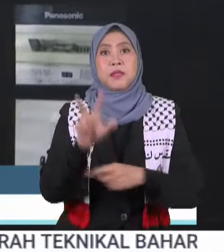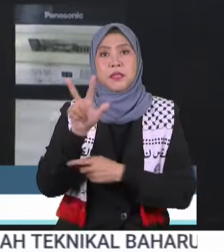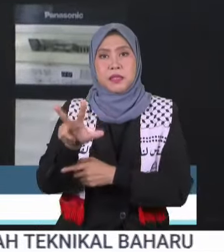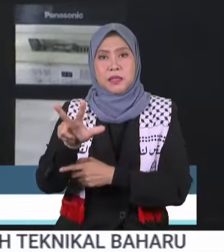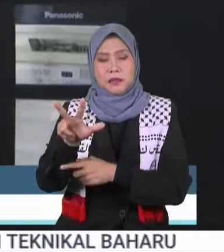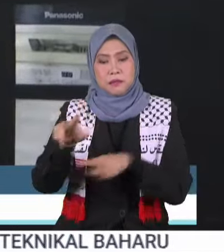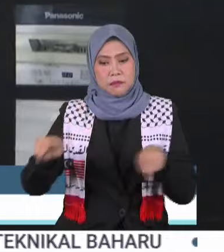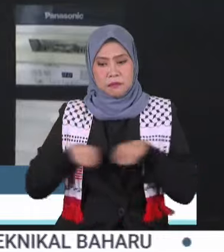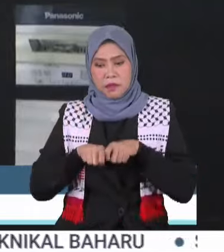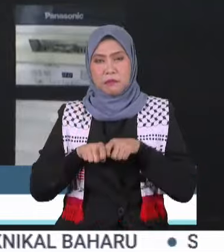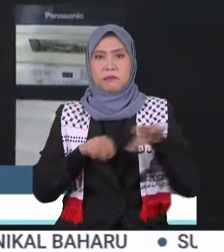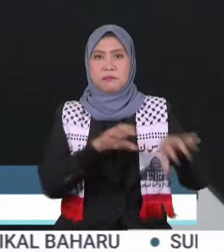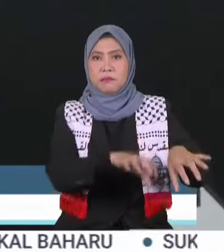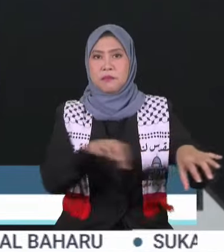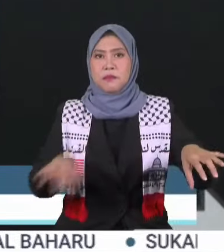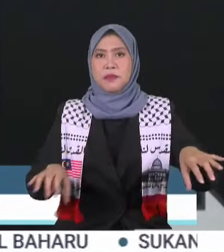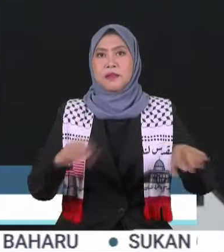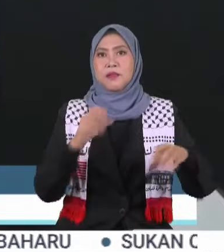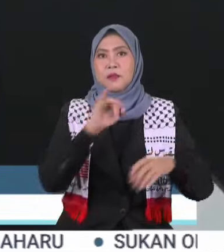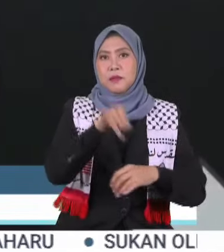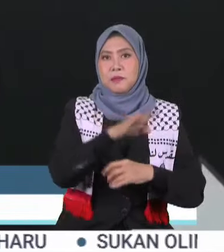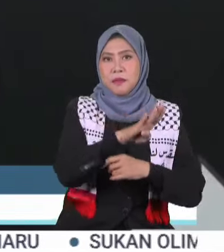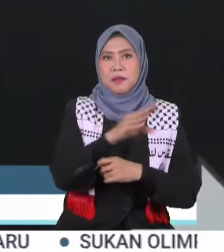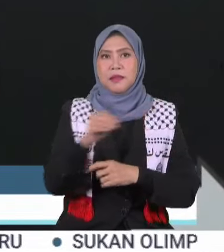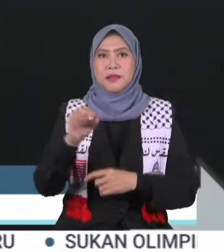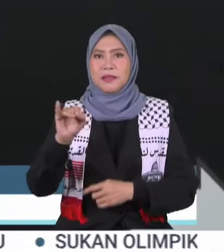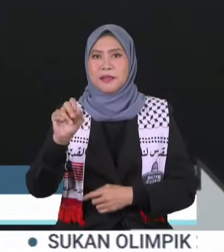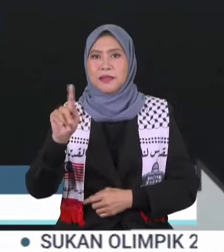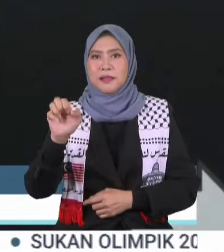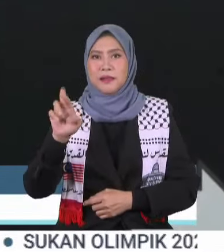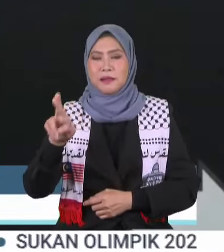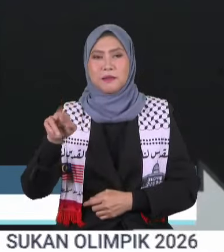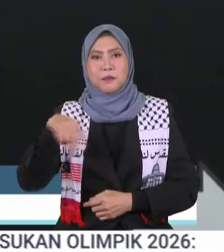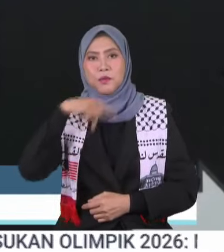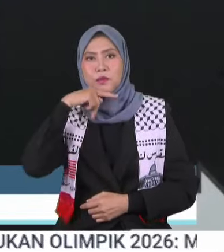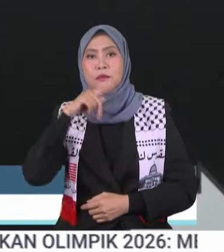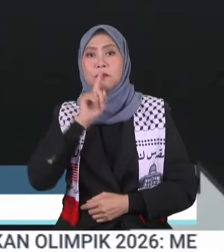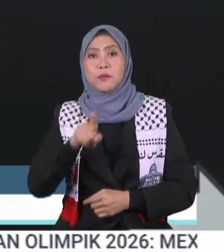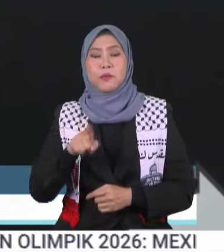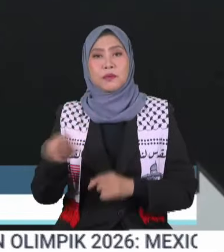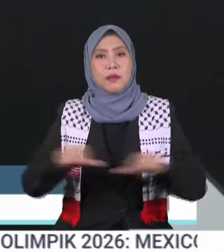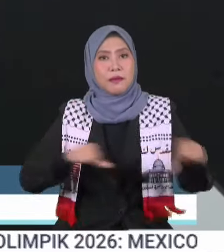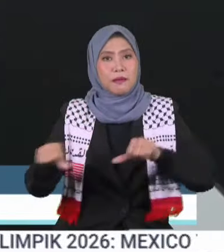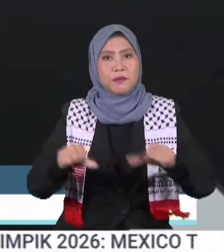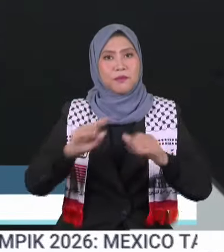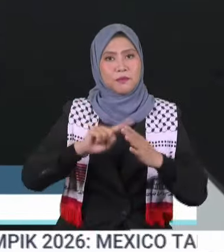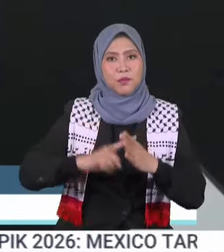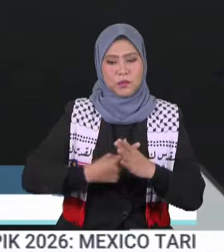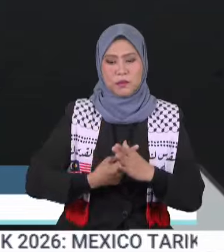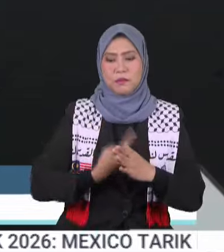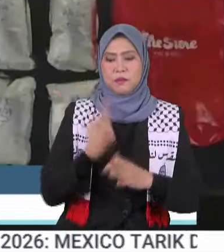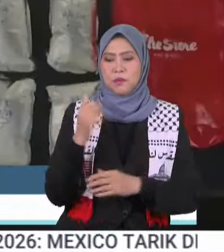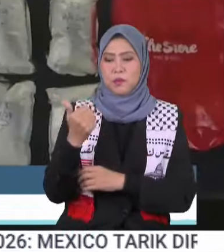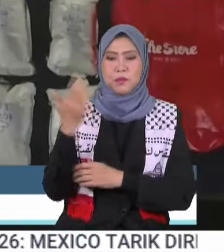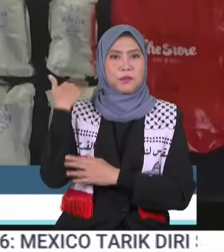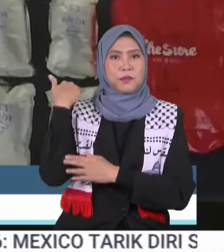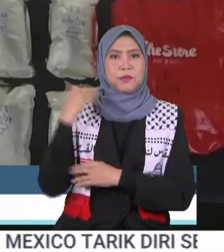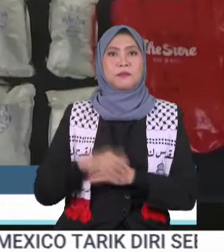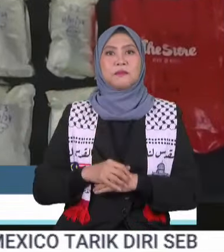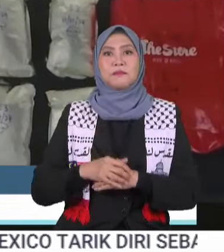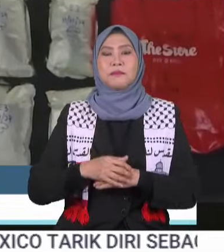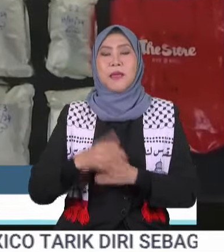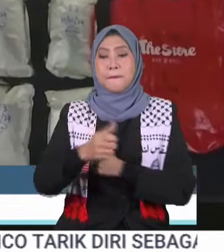serbuan berasingan sekitar Johor Bahru dan Iskandar puteri sendikit berkenaan aktif mengedar sejak Oktober lalu modus operandinya menjadikan